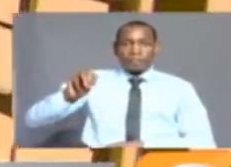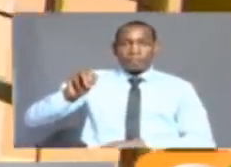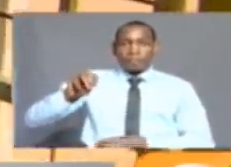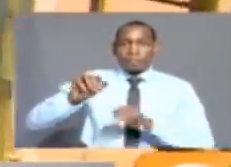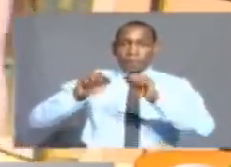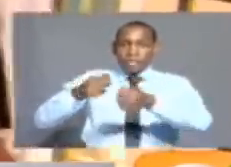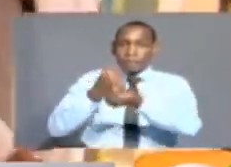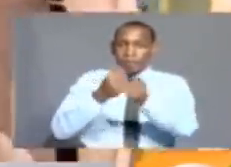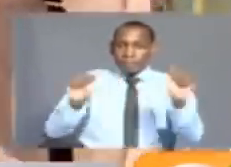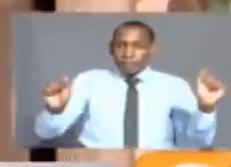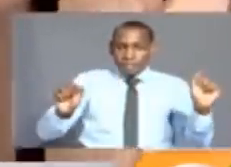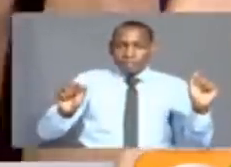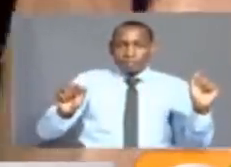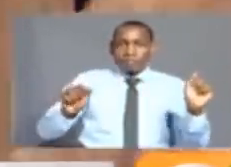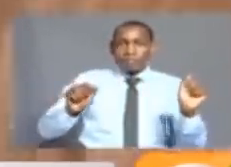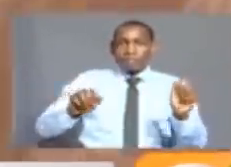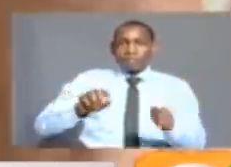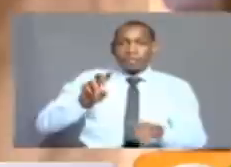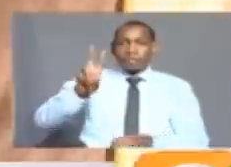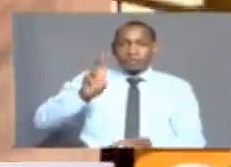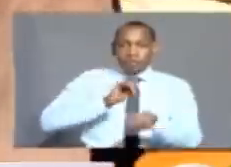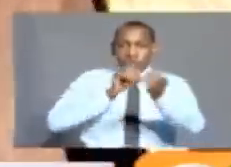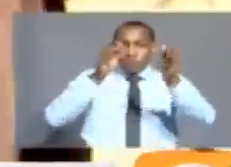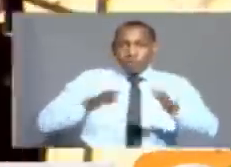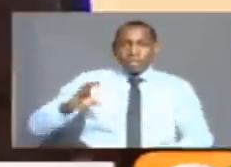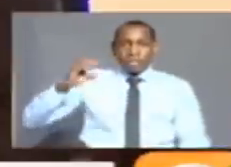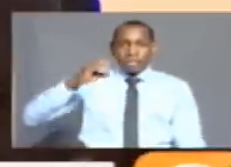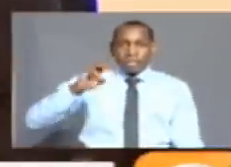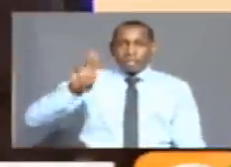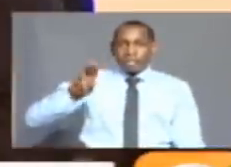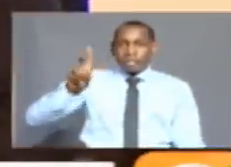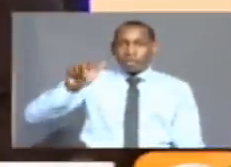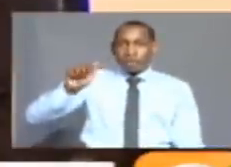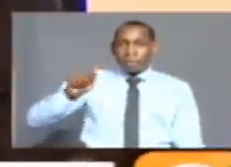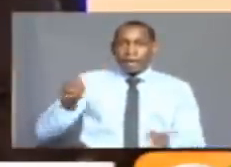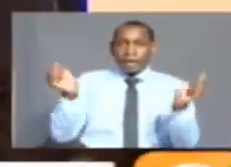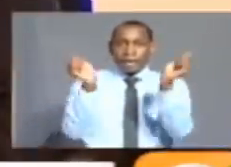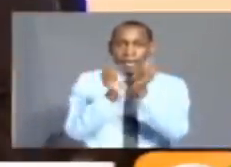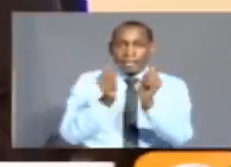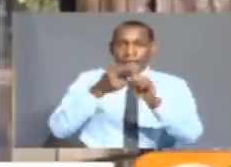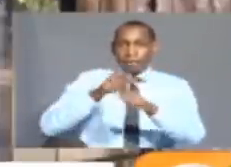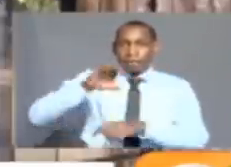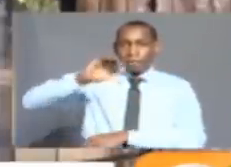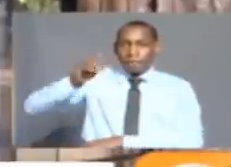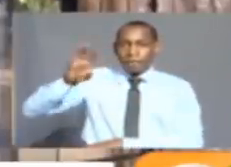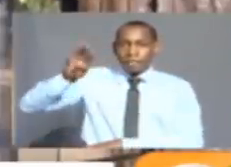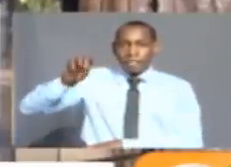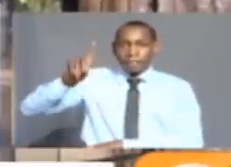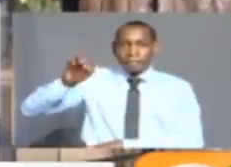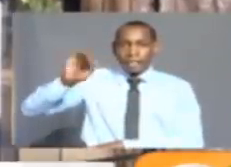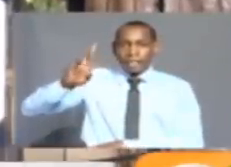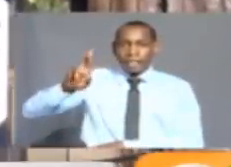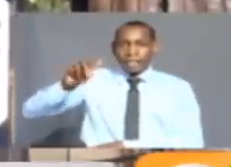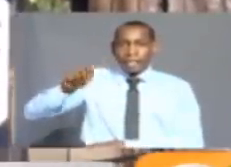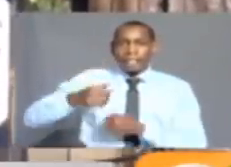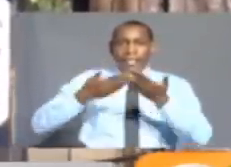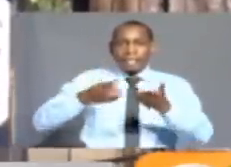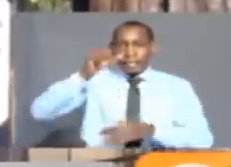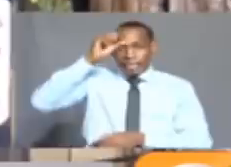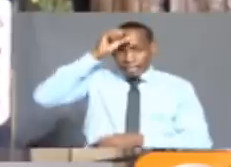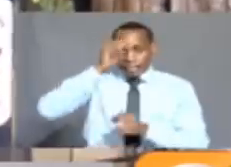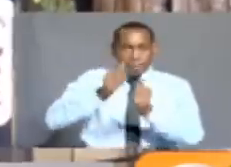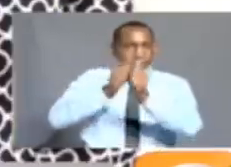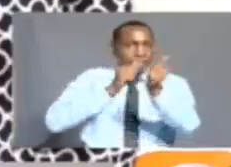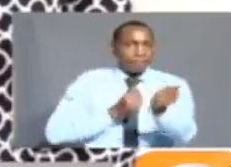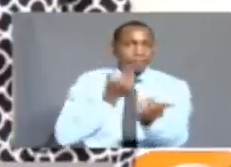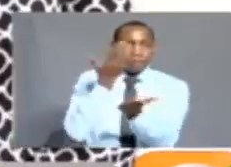ada ya kuachilia huru madaktari wawili wa Cuba waliotekwa nyara kutoka kaunti ya Mandera, sasa serikali imepuzilia mbali